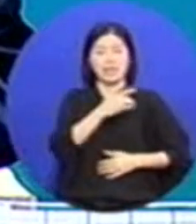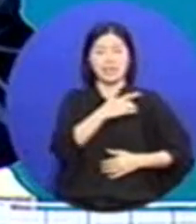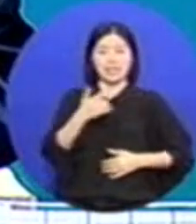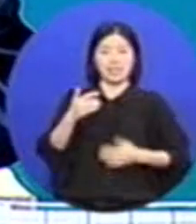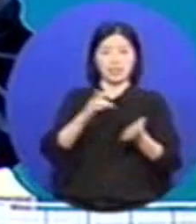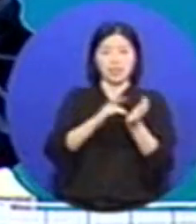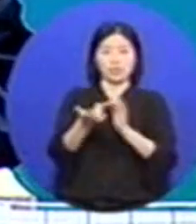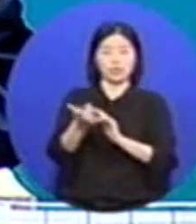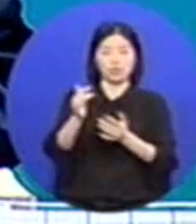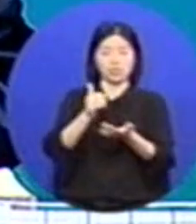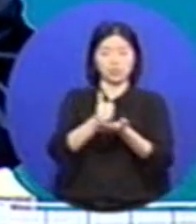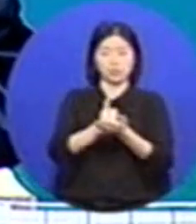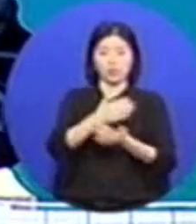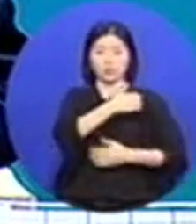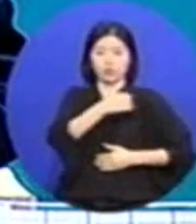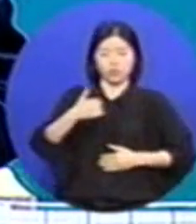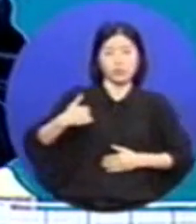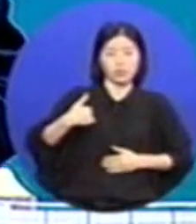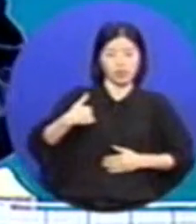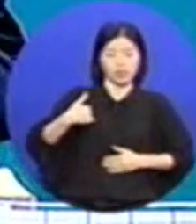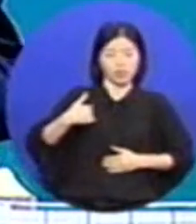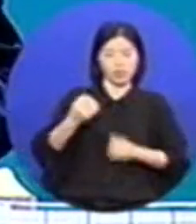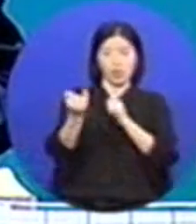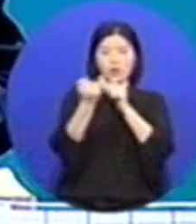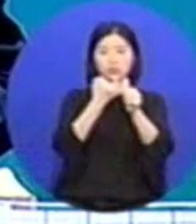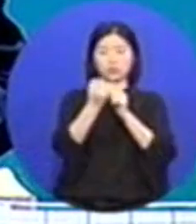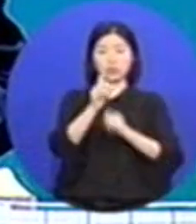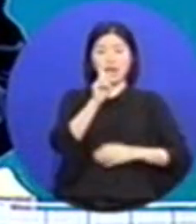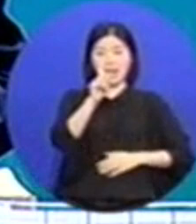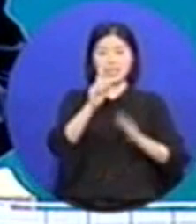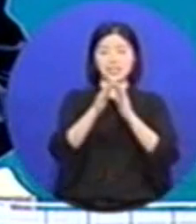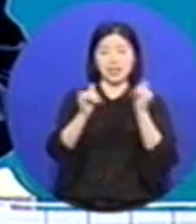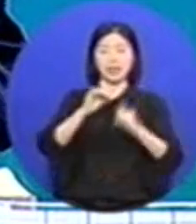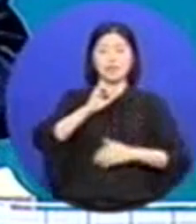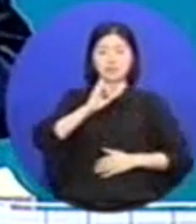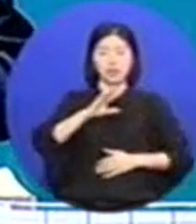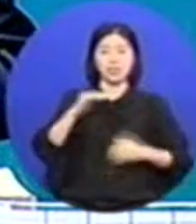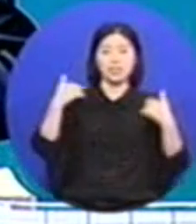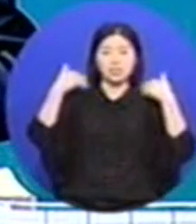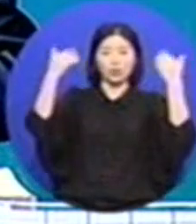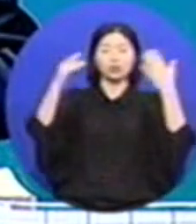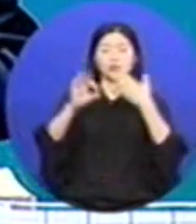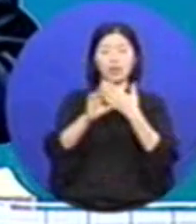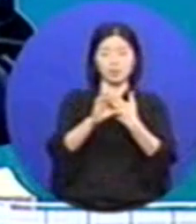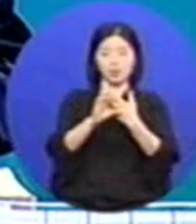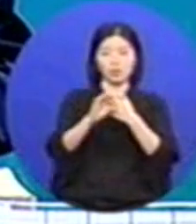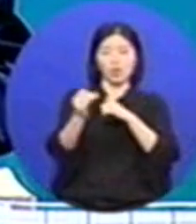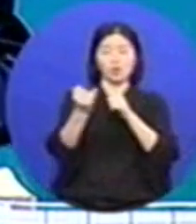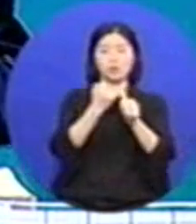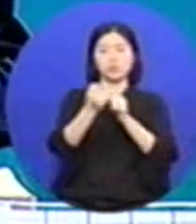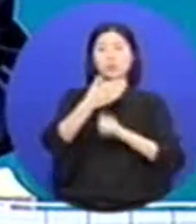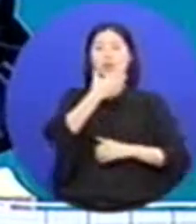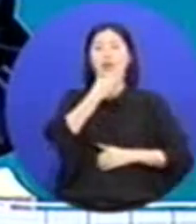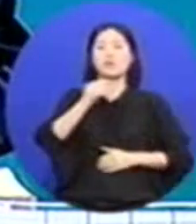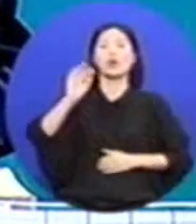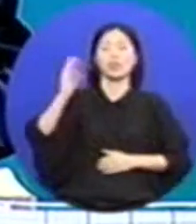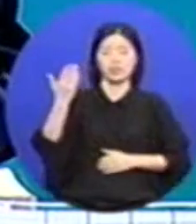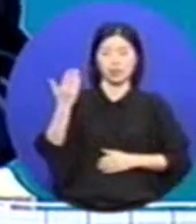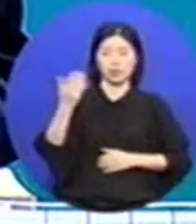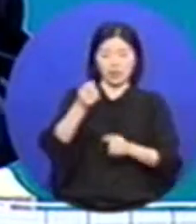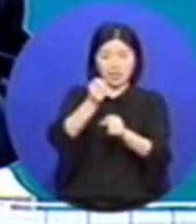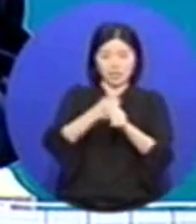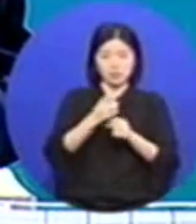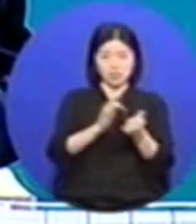부부 중에 한 사람만이라도 그렇게 성숙하면 행복한 사람이에요 이미 행복한 사람 예수님으로 인하여